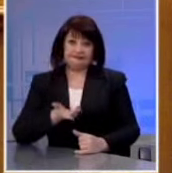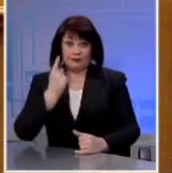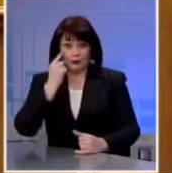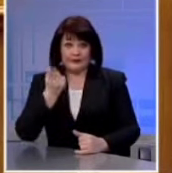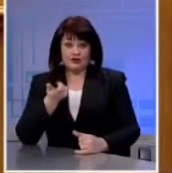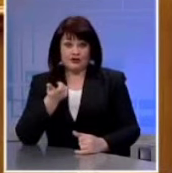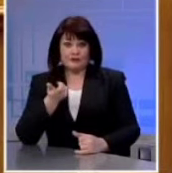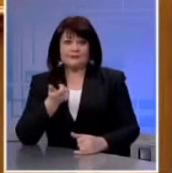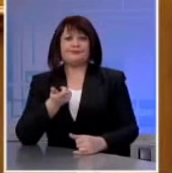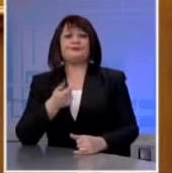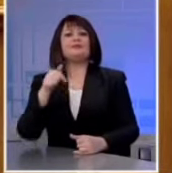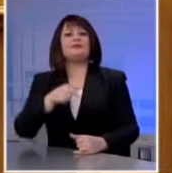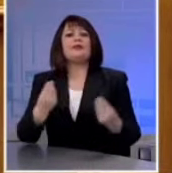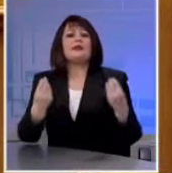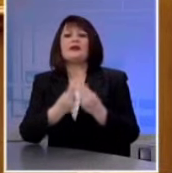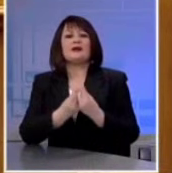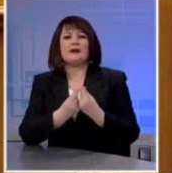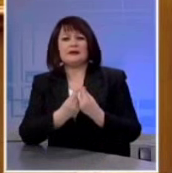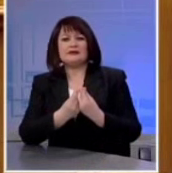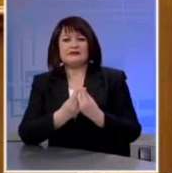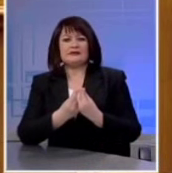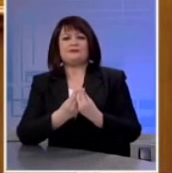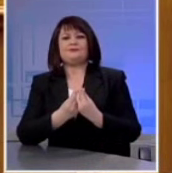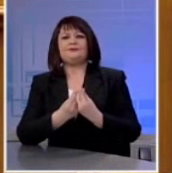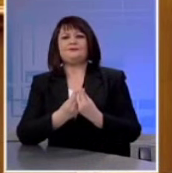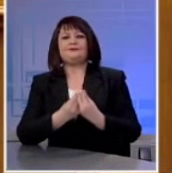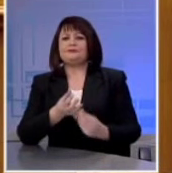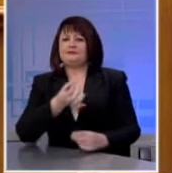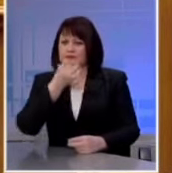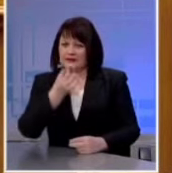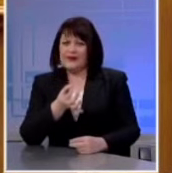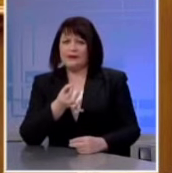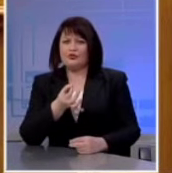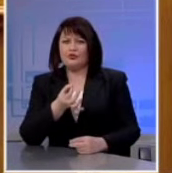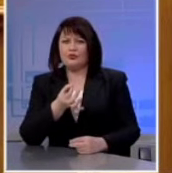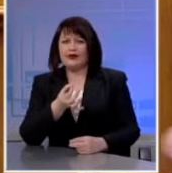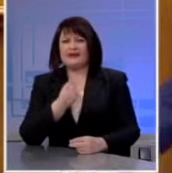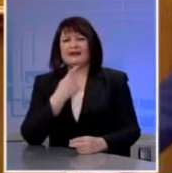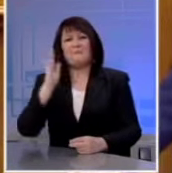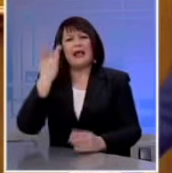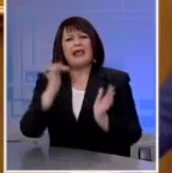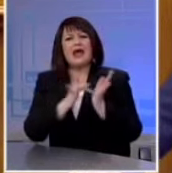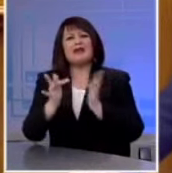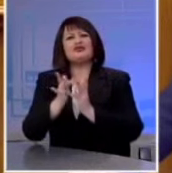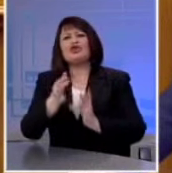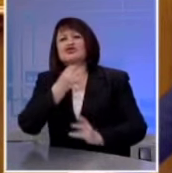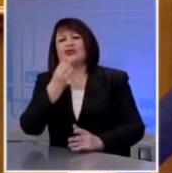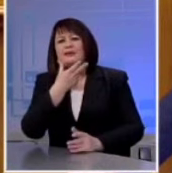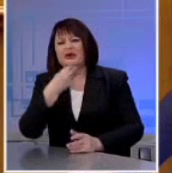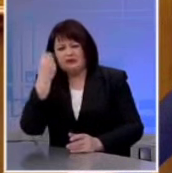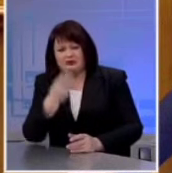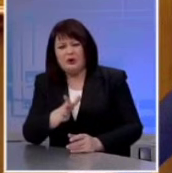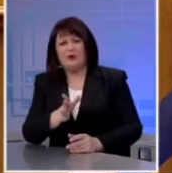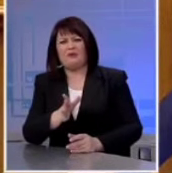και νομίζω ότι εδώ αρμόζει πλήρως να υποθεί το «Ουέι μην γραμματείς και